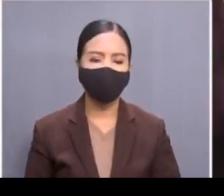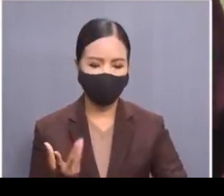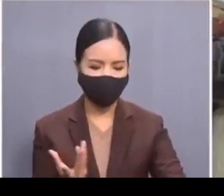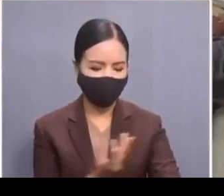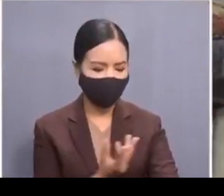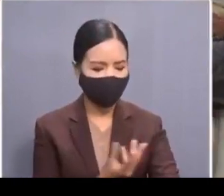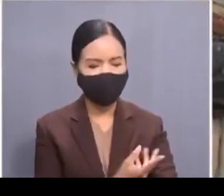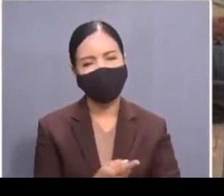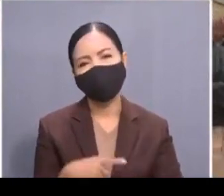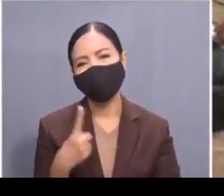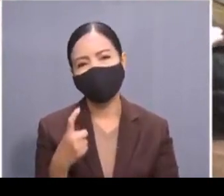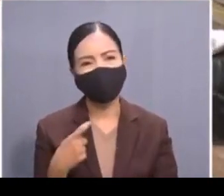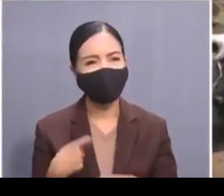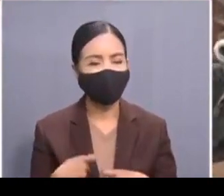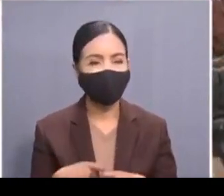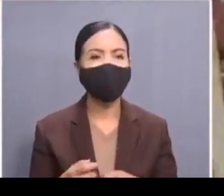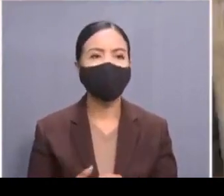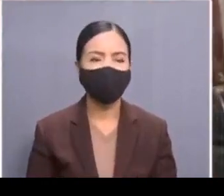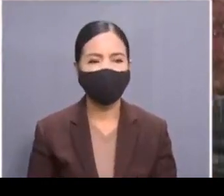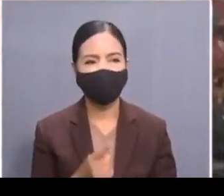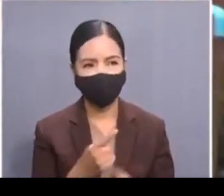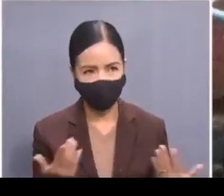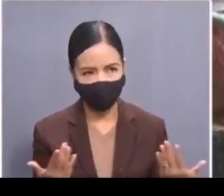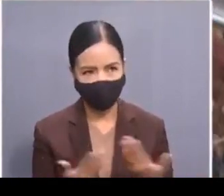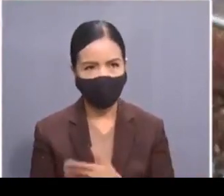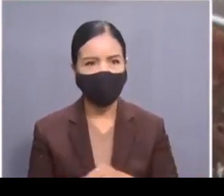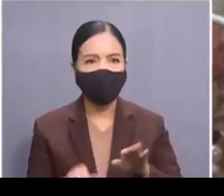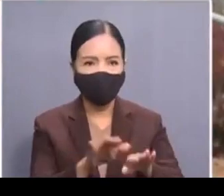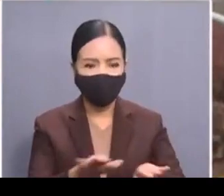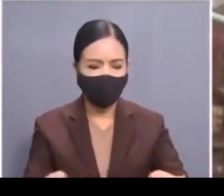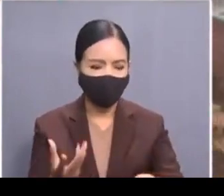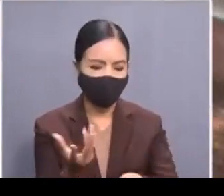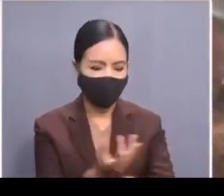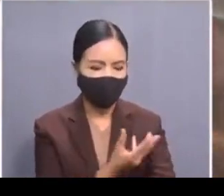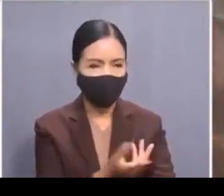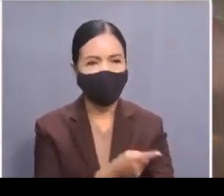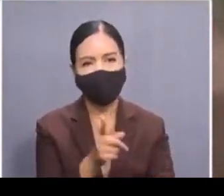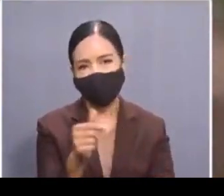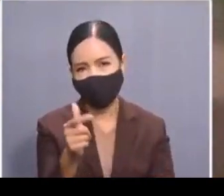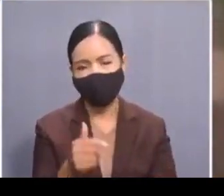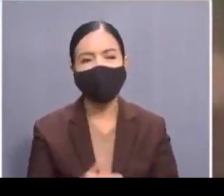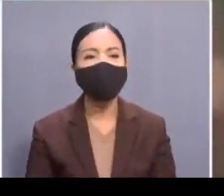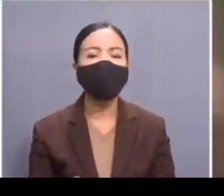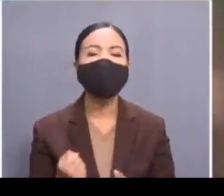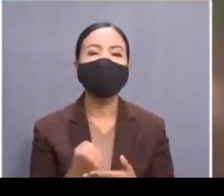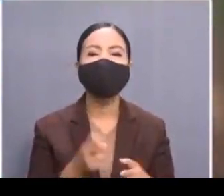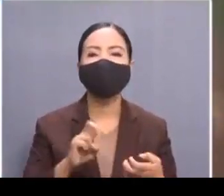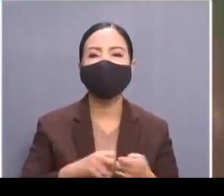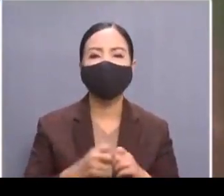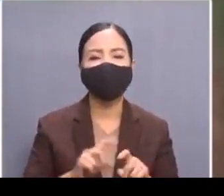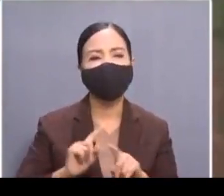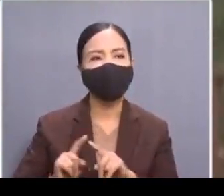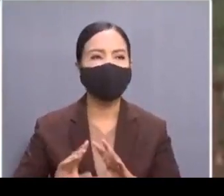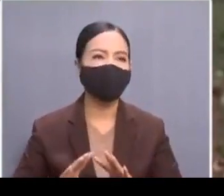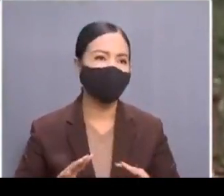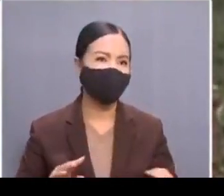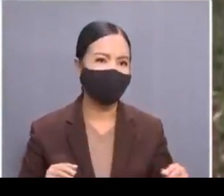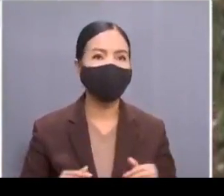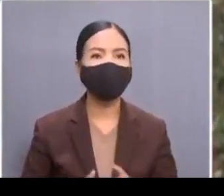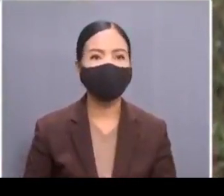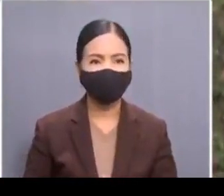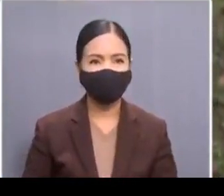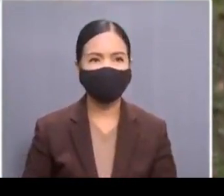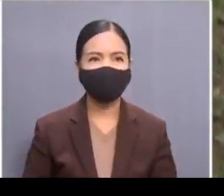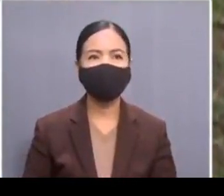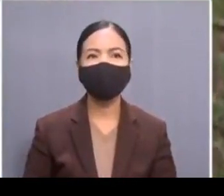ปรับเปลี่ยนวิธีการผลิตก็เป็นการปลูกโดยการปลูกยกแค่ซึ่งจะทำให้ตัวผลผลิตที่ตลา